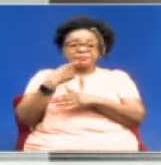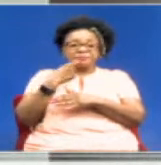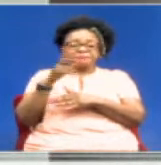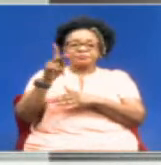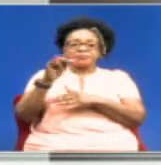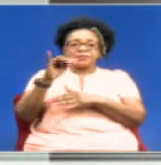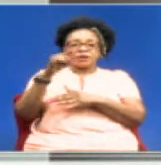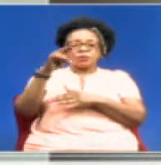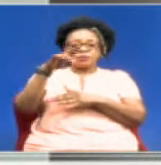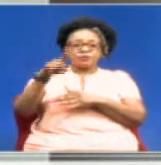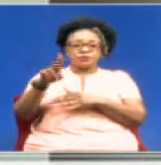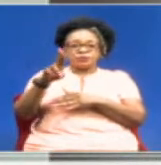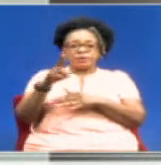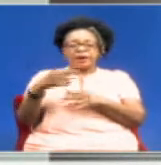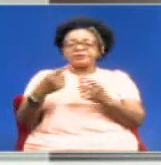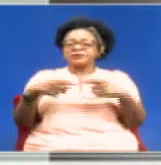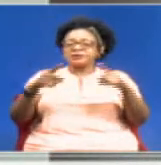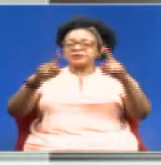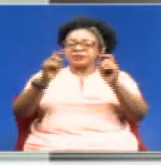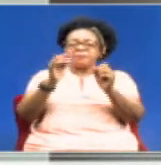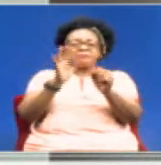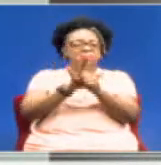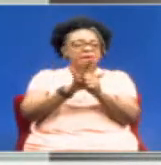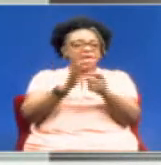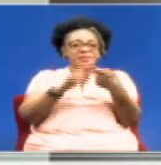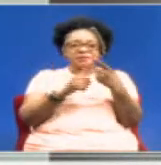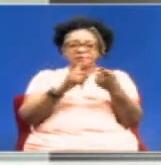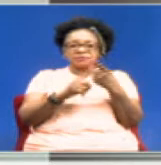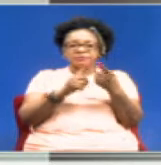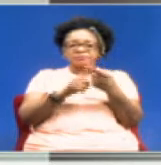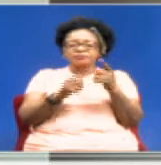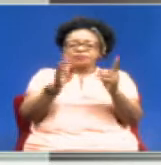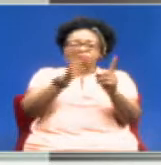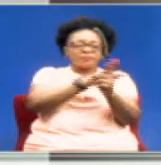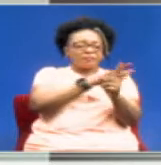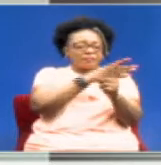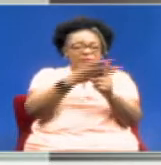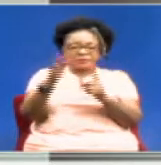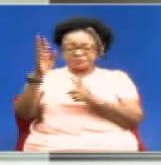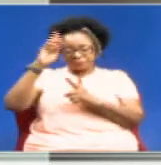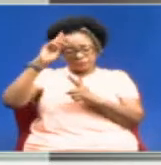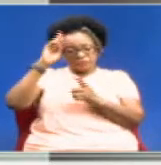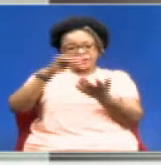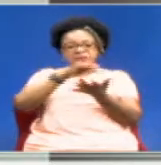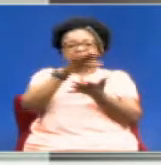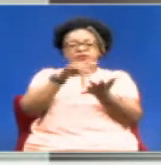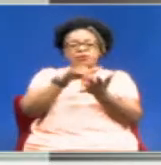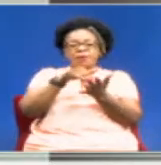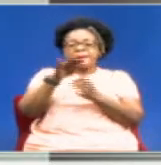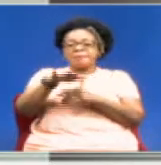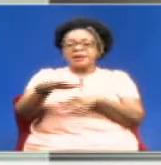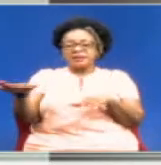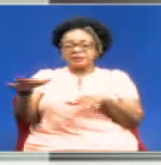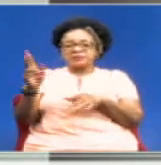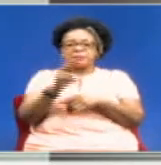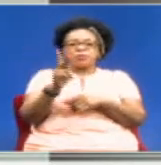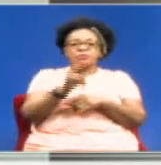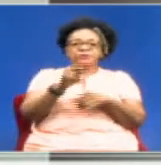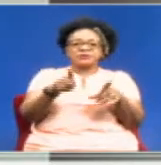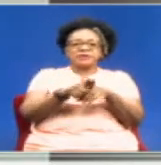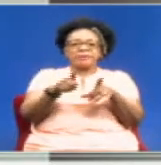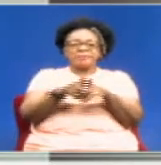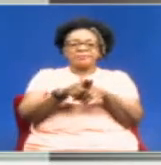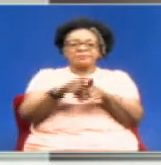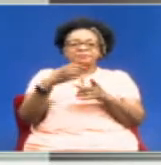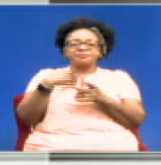Kigunzu amefanikiwa kwa miaka mingi sana kuwashawishi polisi wa Central, Parklands, Kamukunji na hata makao makuu